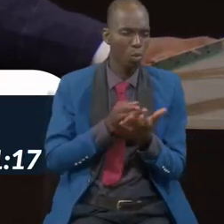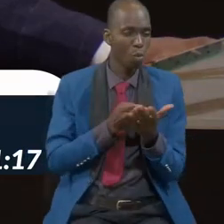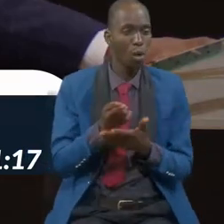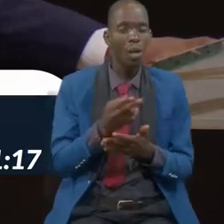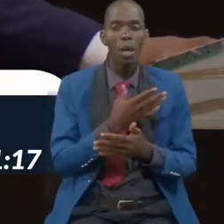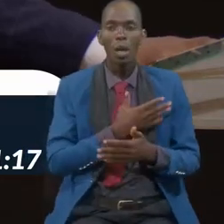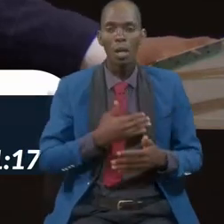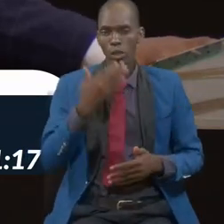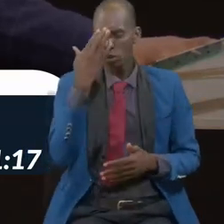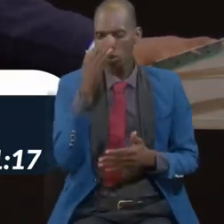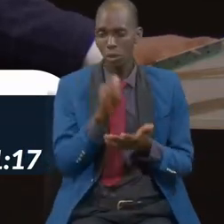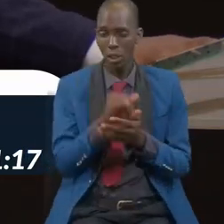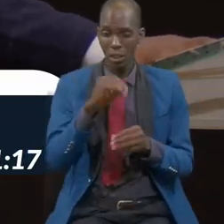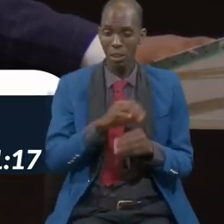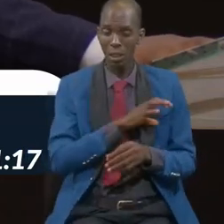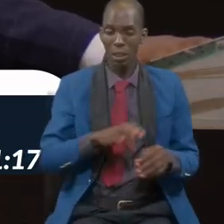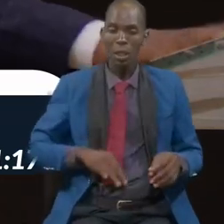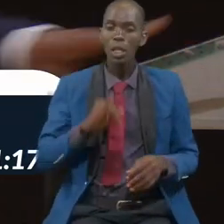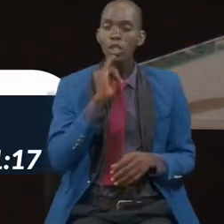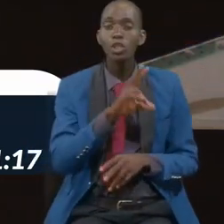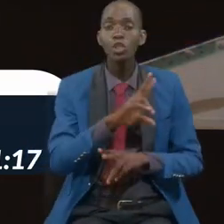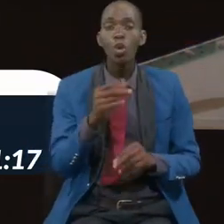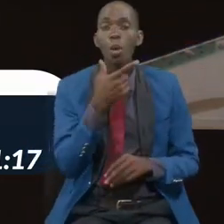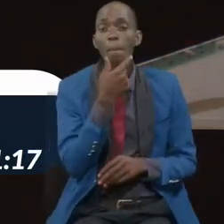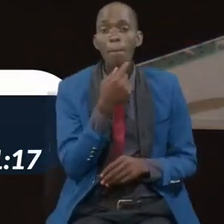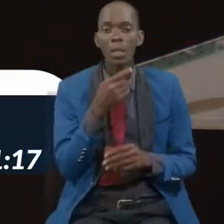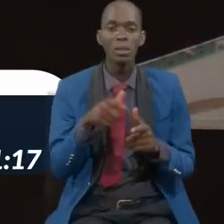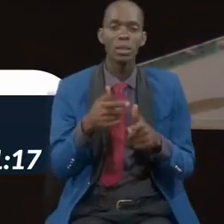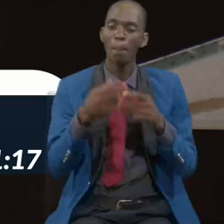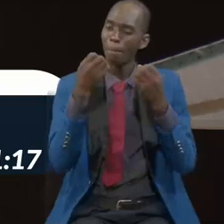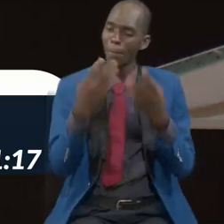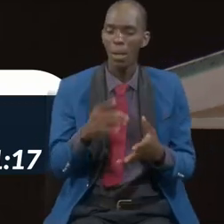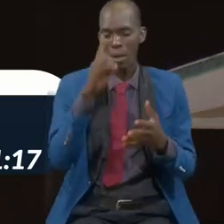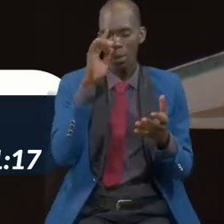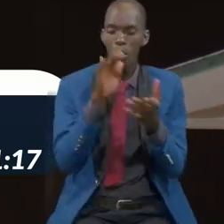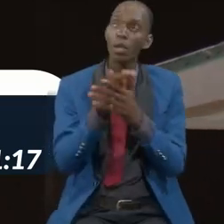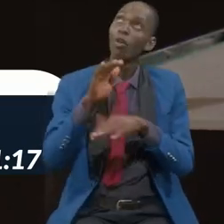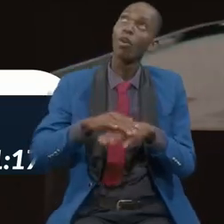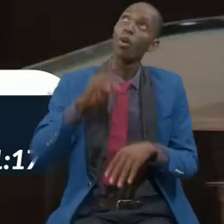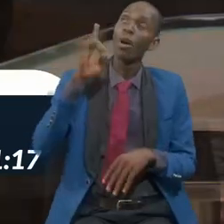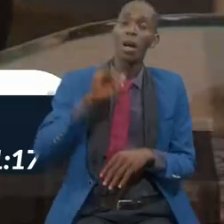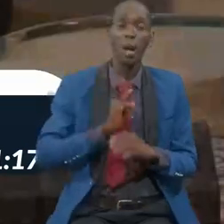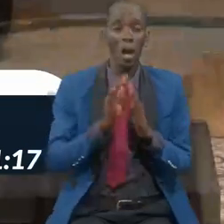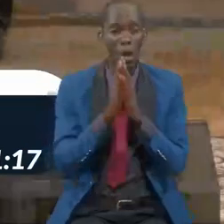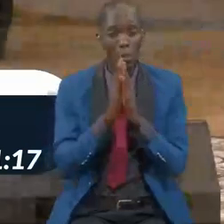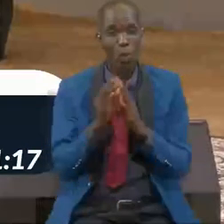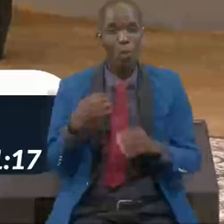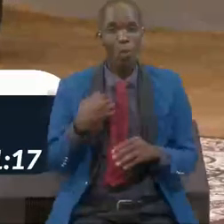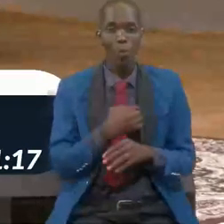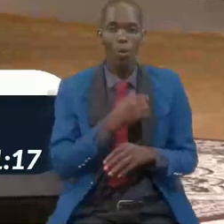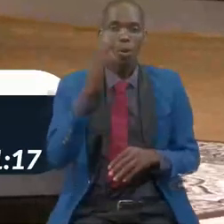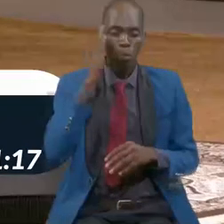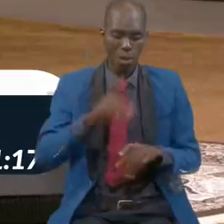vu que ici il n'y a pas d'hypocrisie. Alors, plusieurs crurent en lui. Je prie que